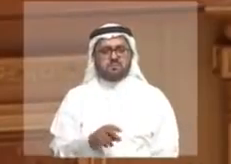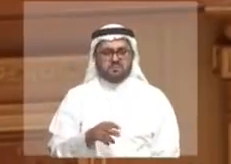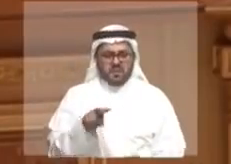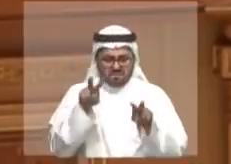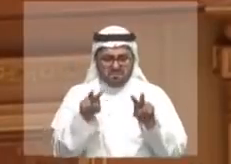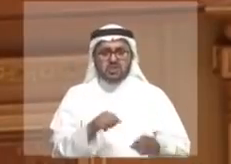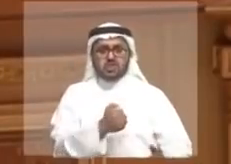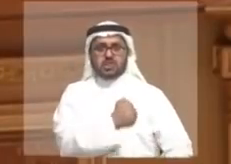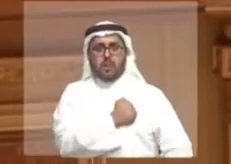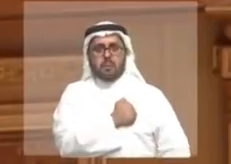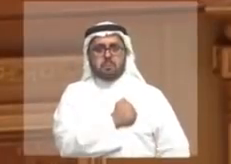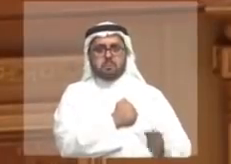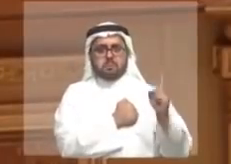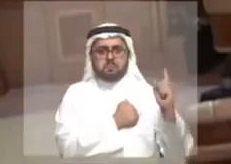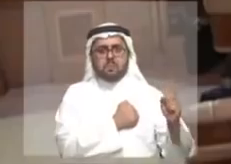بشبابها